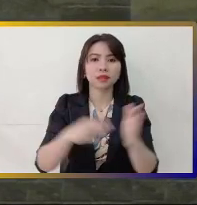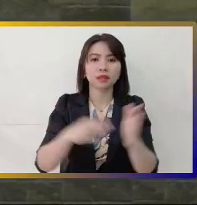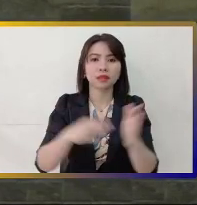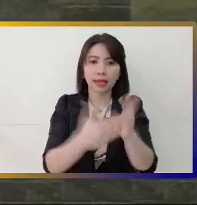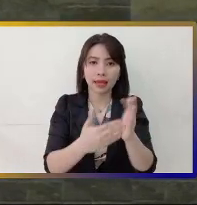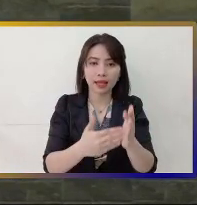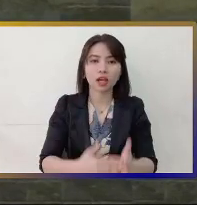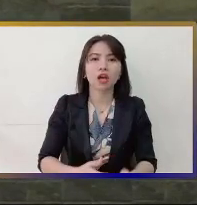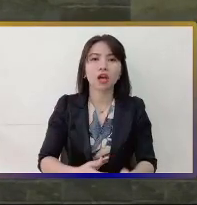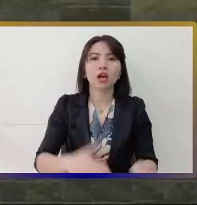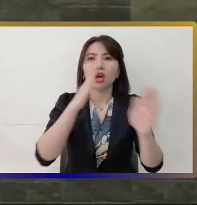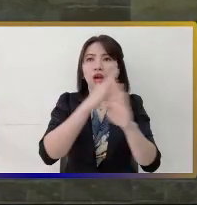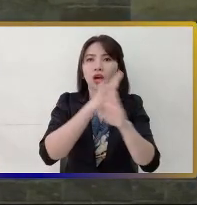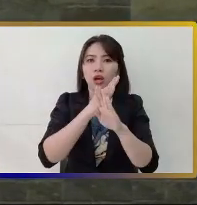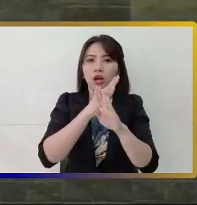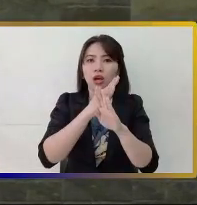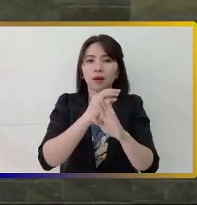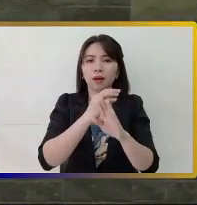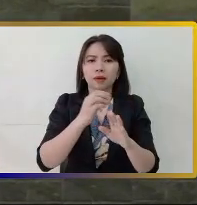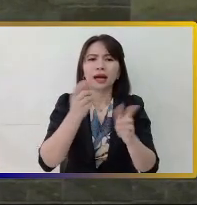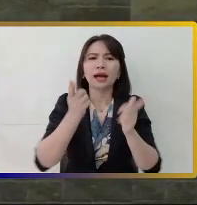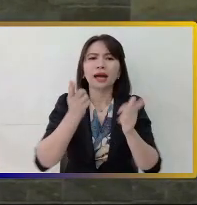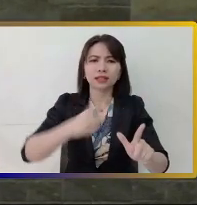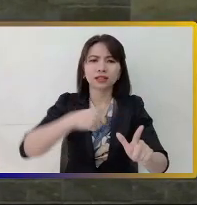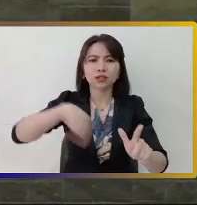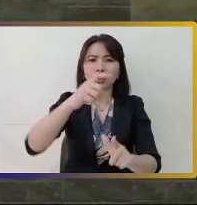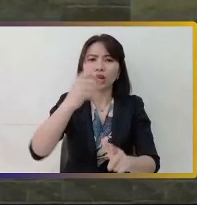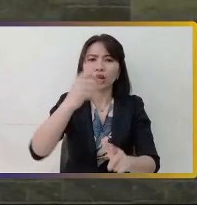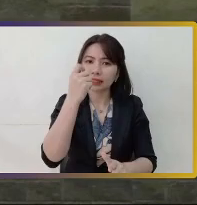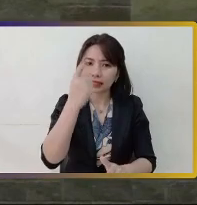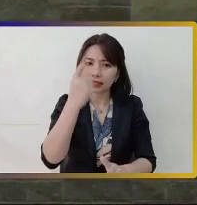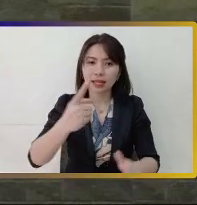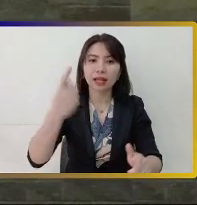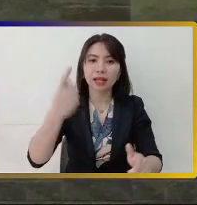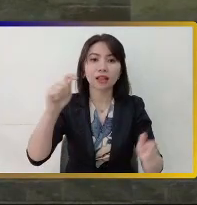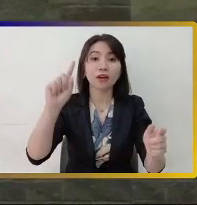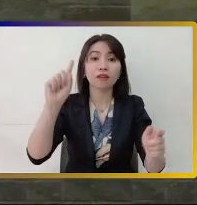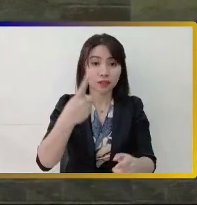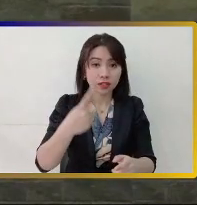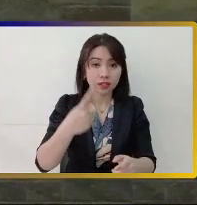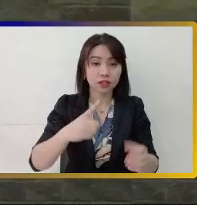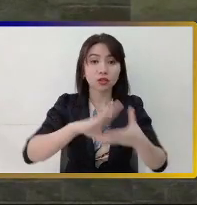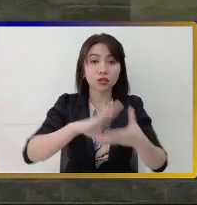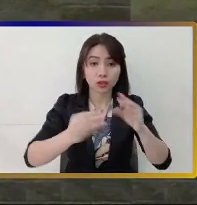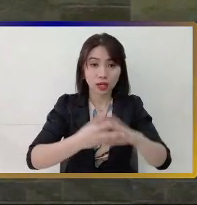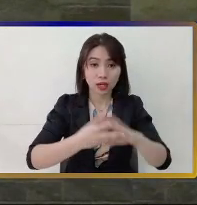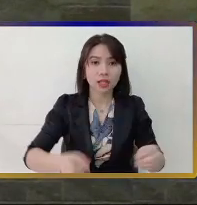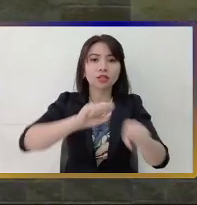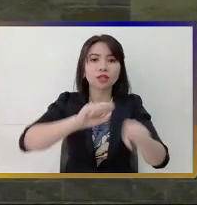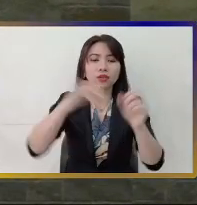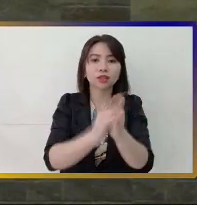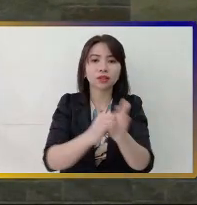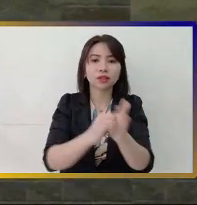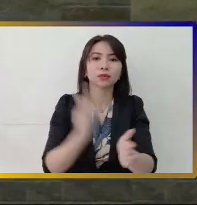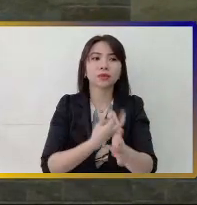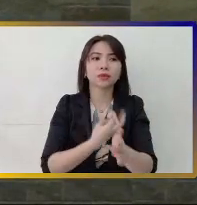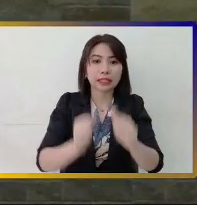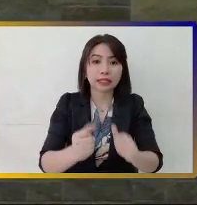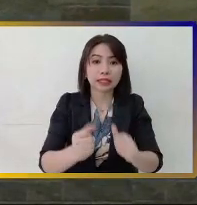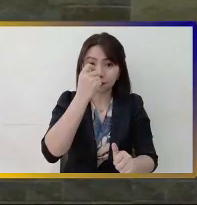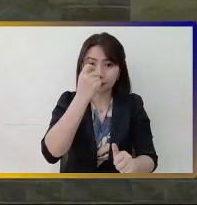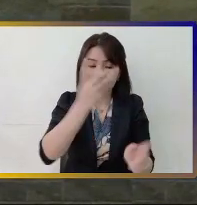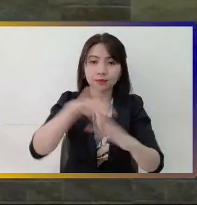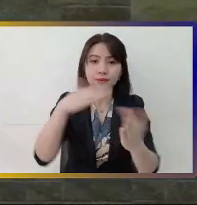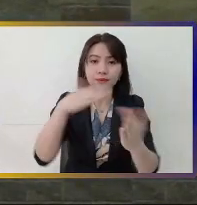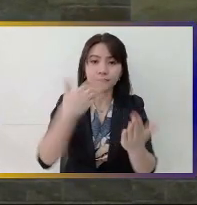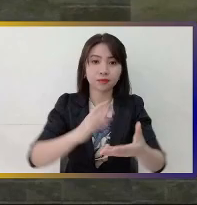the background so you wouldn't miss the breakdown. Okay? It is in every context there is a content.